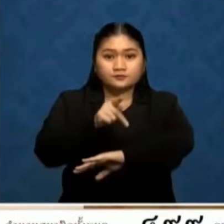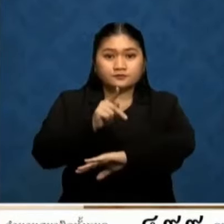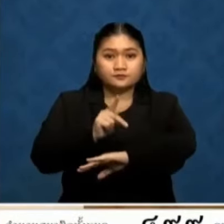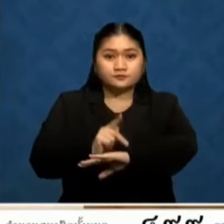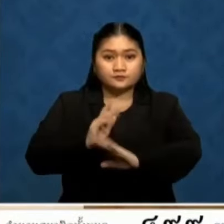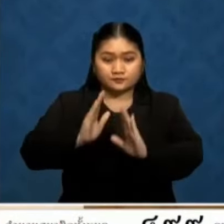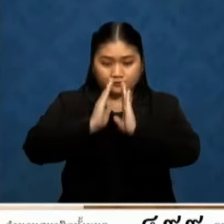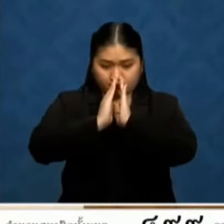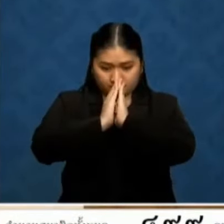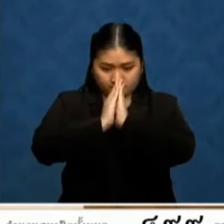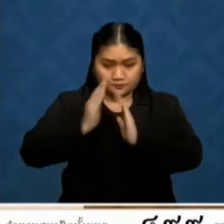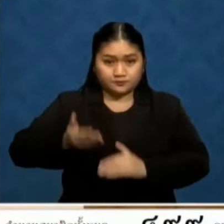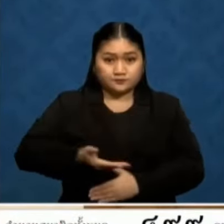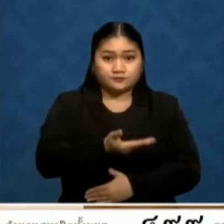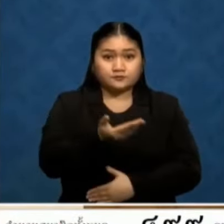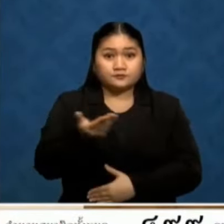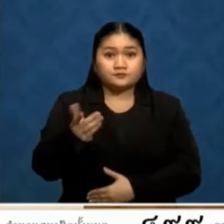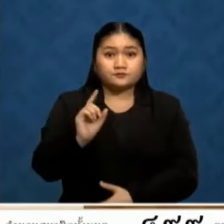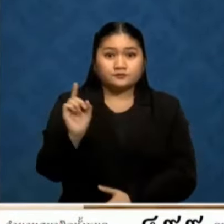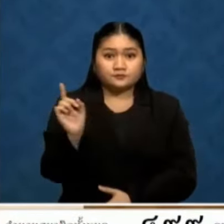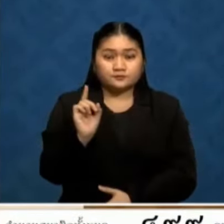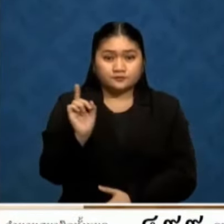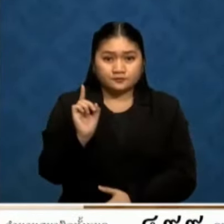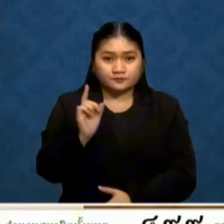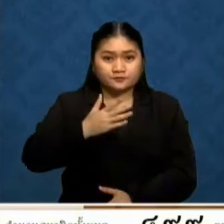ม